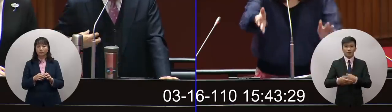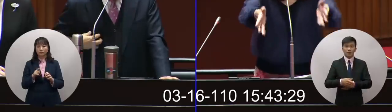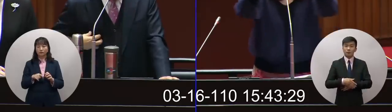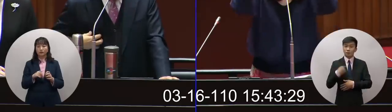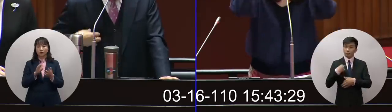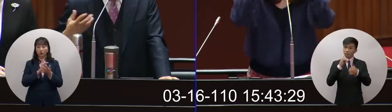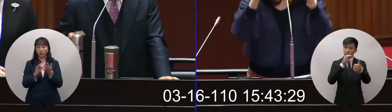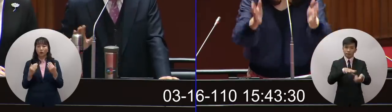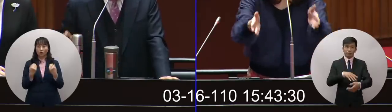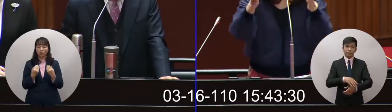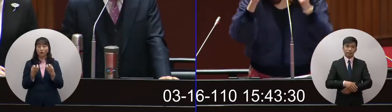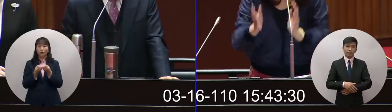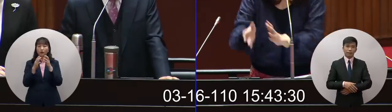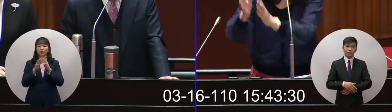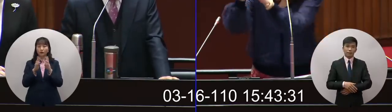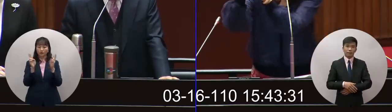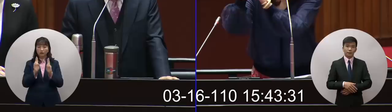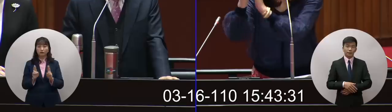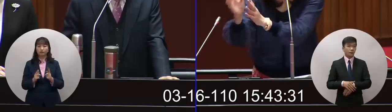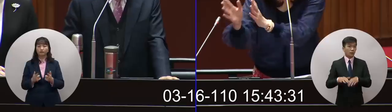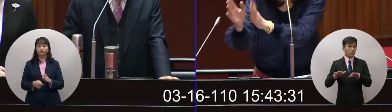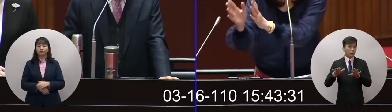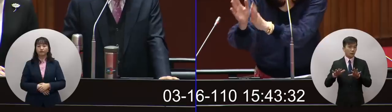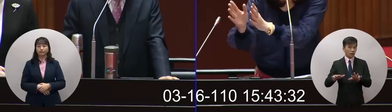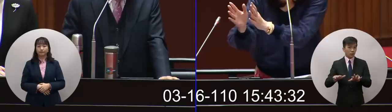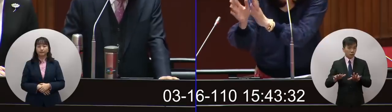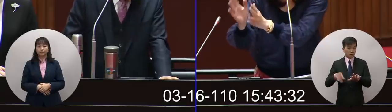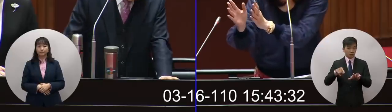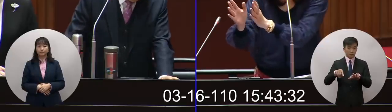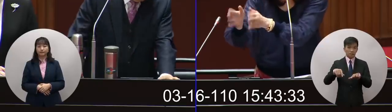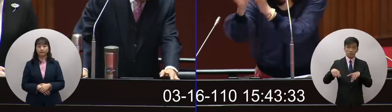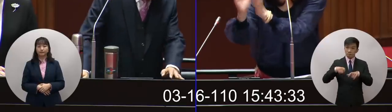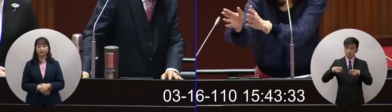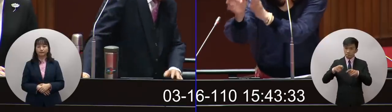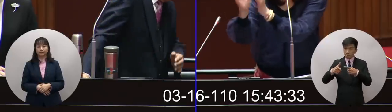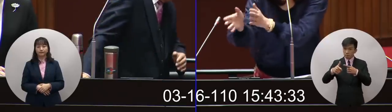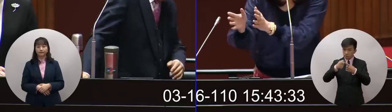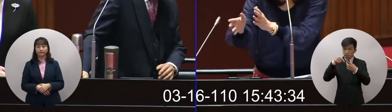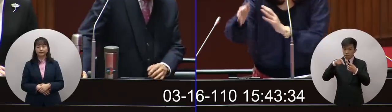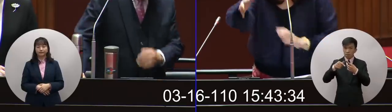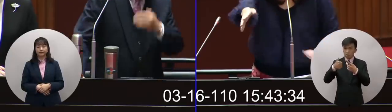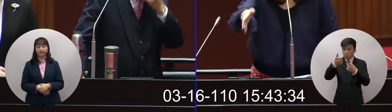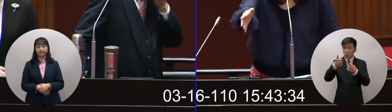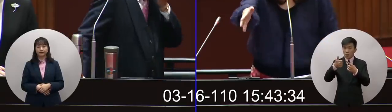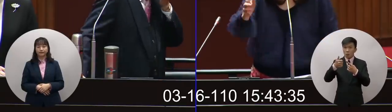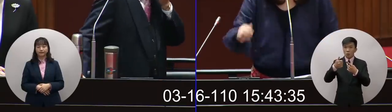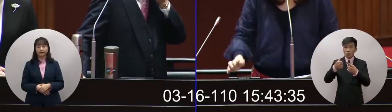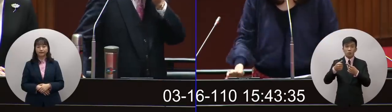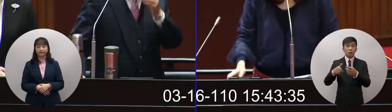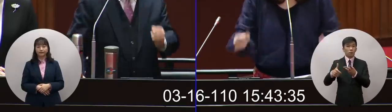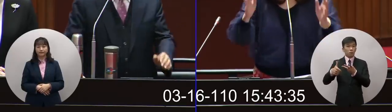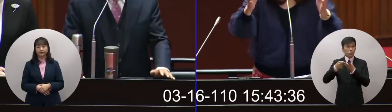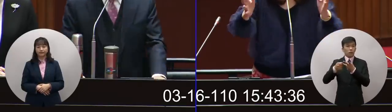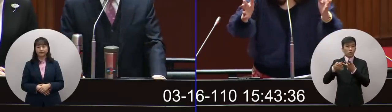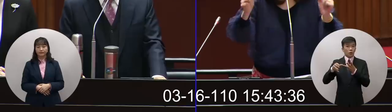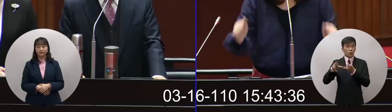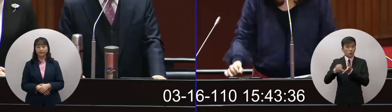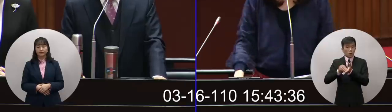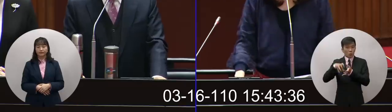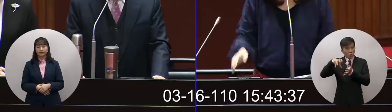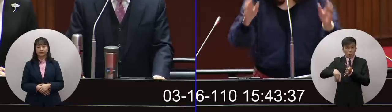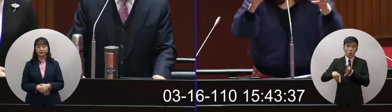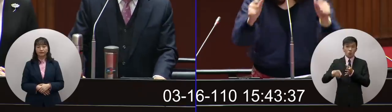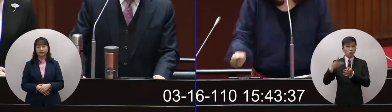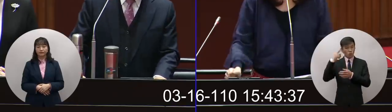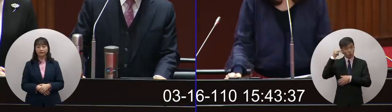长， 用废发电 不是说今天第一个方案不好啊，第一个方案很好，三接站在大潭，官方说法觉得